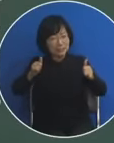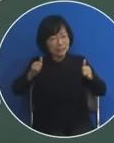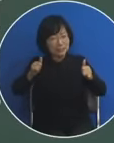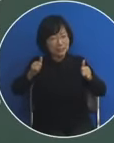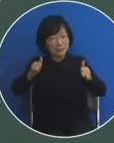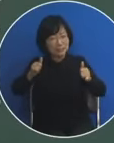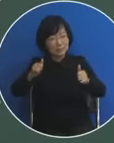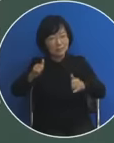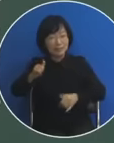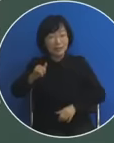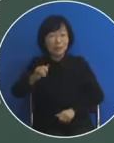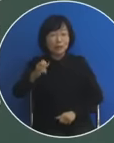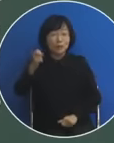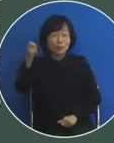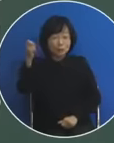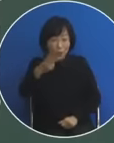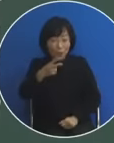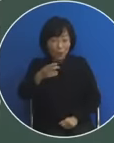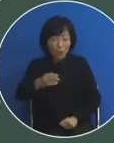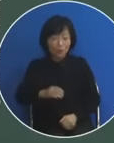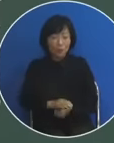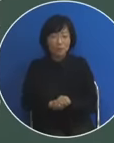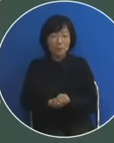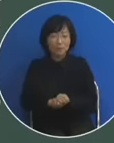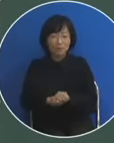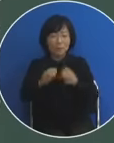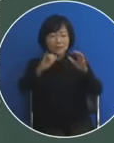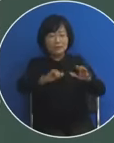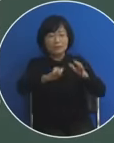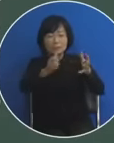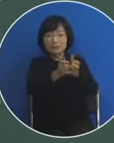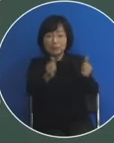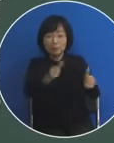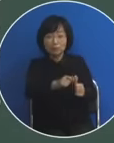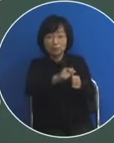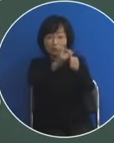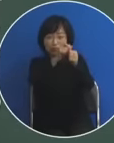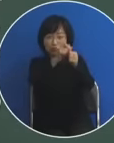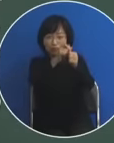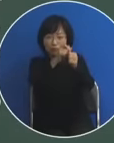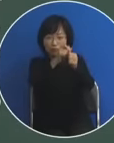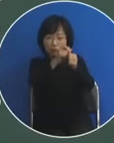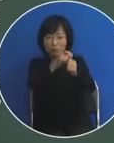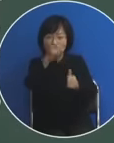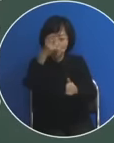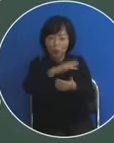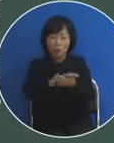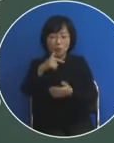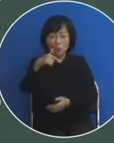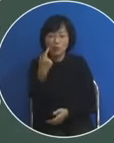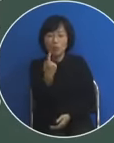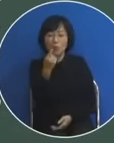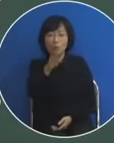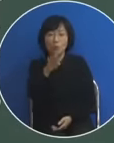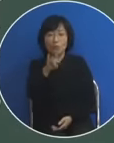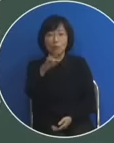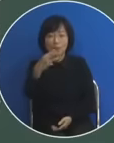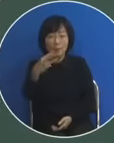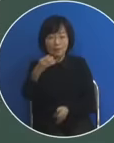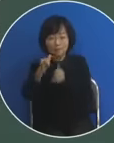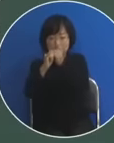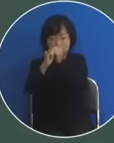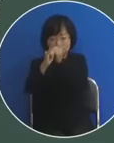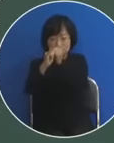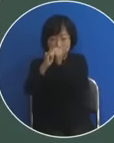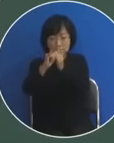remnants. 나는 우리 렘넌트 가운데 진짜로 세상 사람 살릴 수 있는 노벨상 받는 사람도 나올 거라고 생각합니다. And I believe that from our remnants we'll have people who really gain the